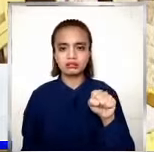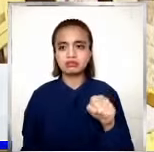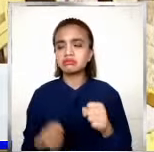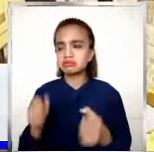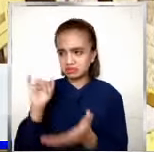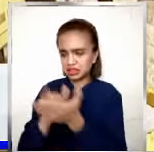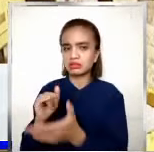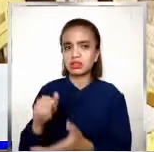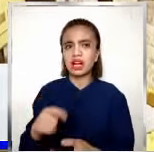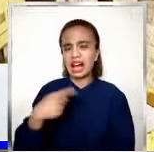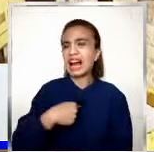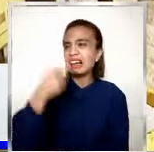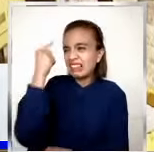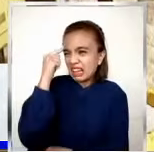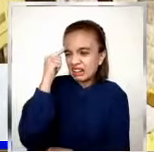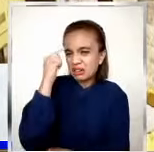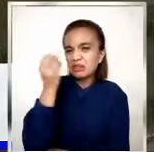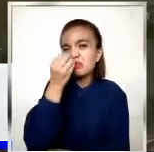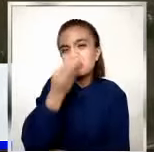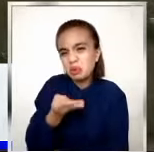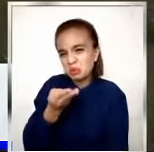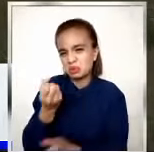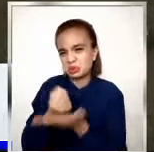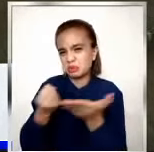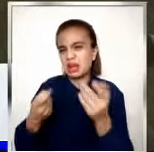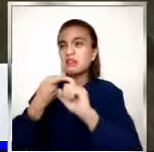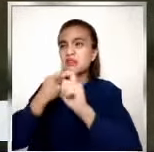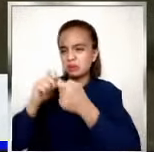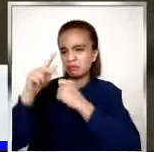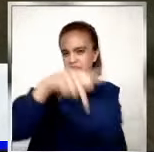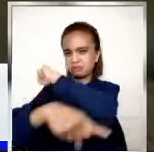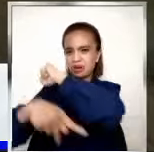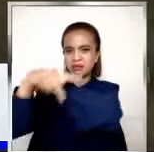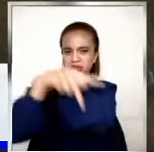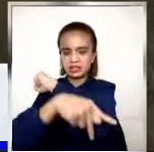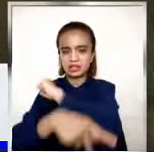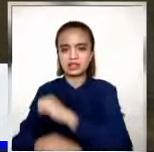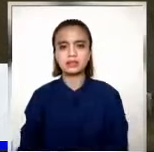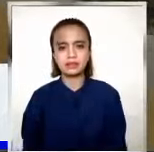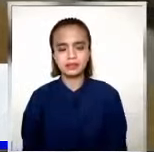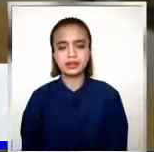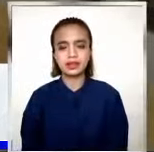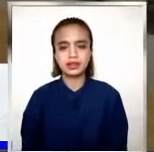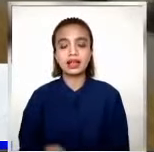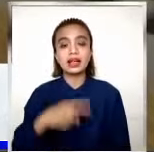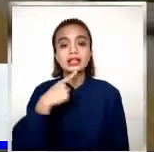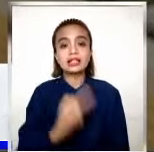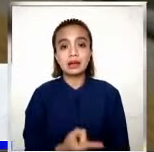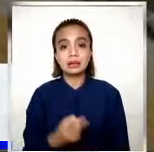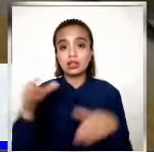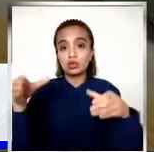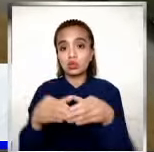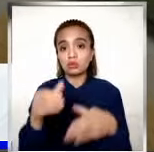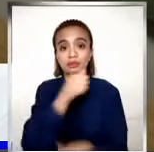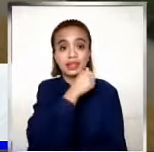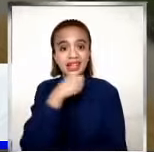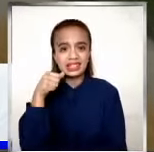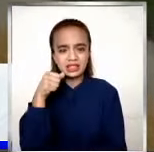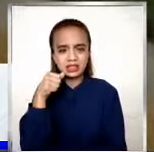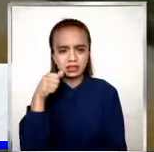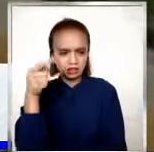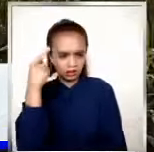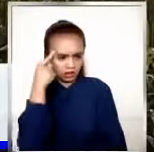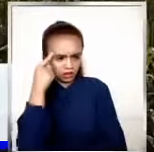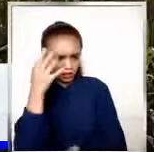ma'am, kakaunti yung supply na nanggagaling sa mga probinsya. Ayon sa samahang industriya ng agrikultura, nakakapagtaka raw na mataas pa rin ang presyo